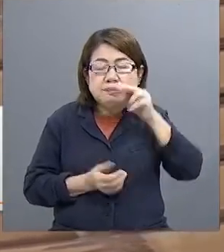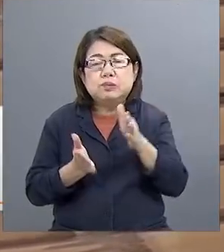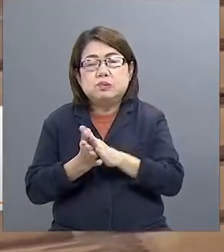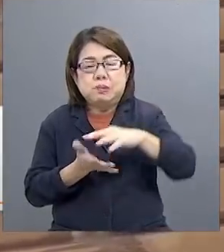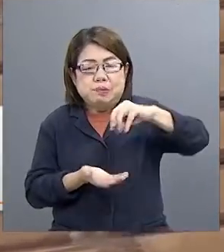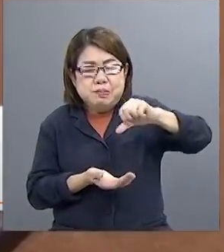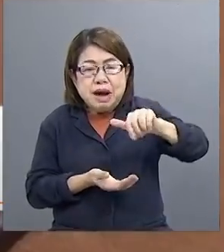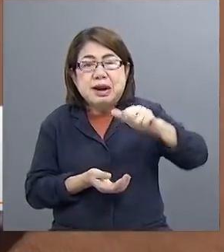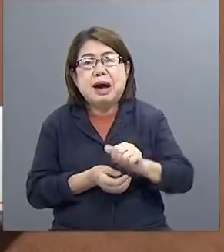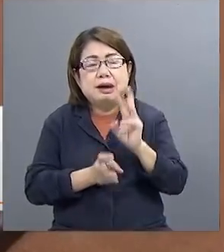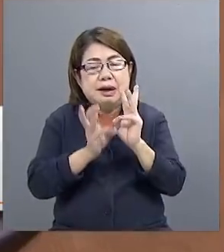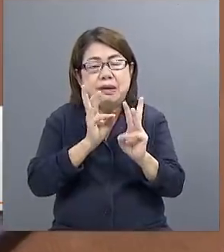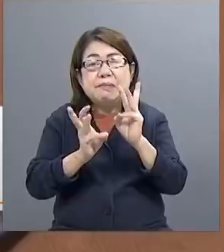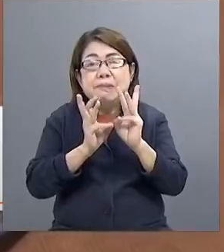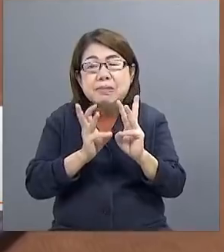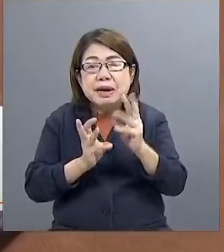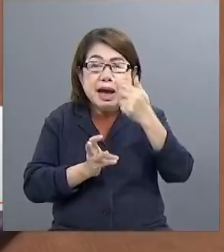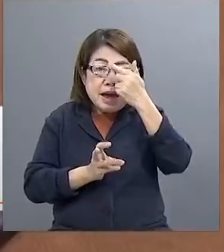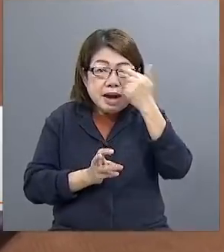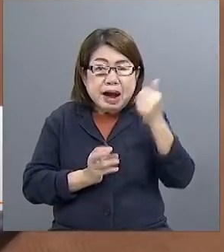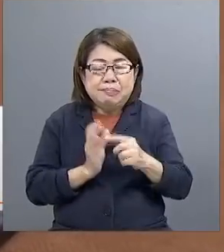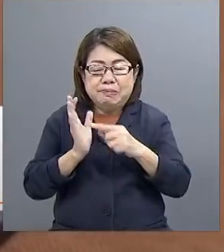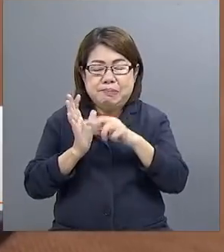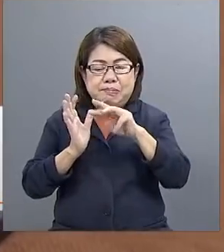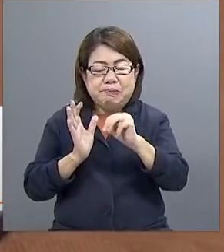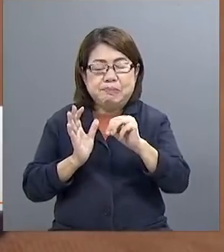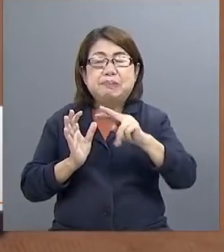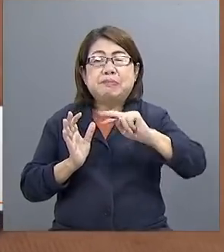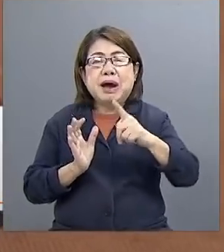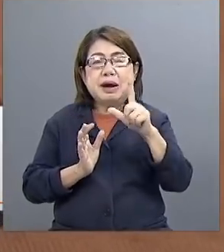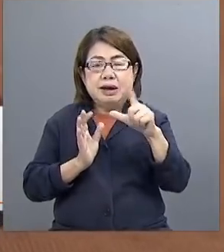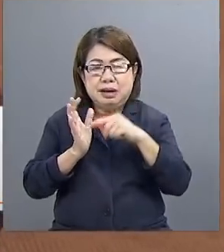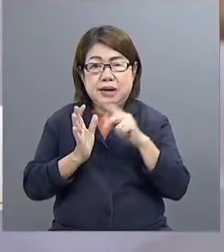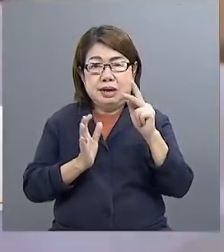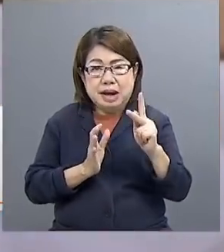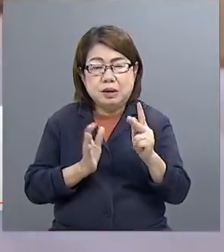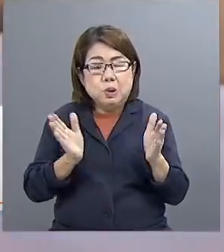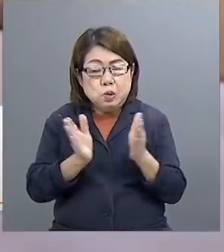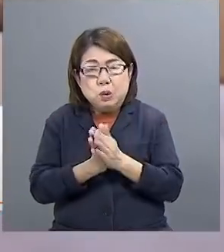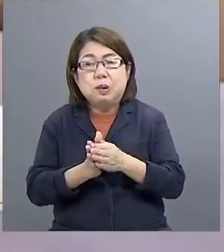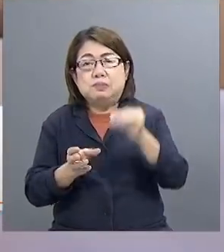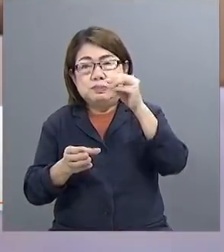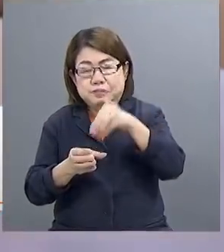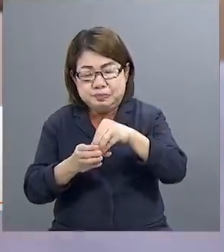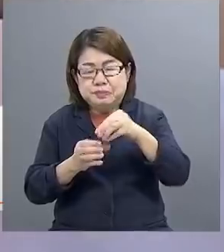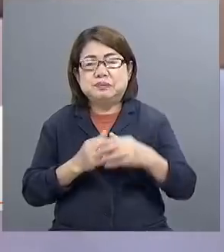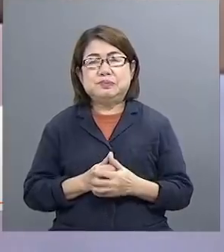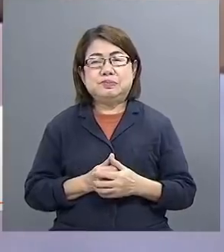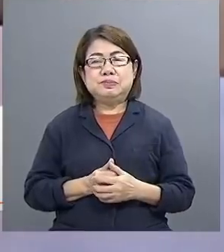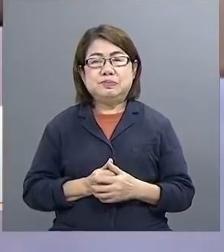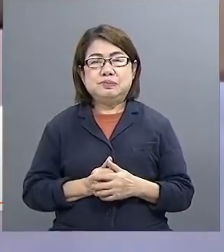โหกูฟังแล้วเนี่ยอ่านของกูจะไปพรได้เลยนะได้แล้วเทน้ำกันอีตู่ผ่านน้ำแข็งที่นี่เม็ดแมงลักอยู่ก้นแก้ว